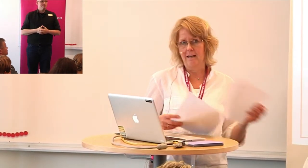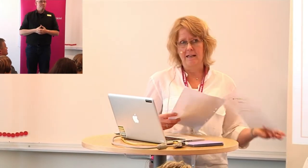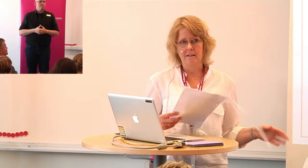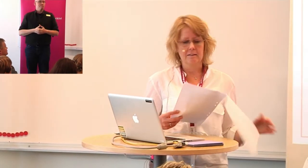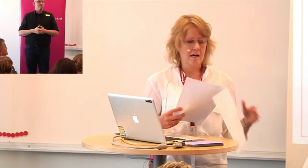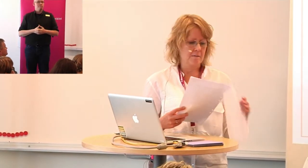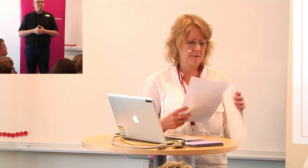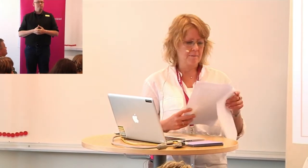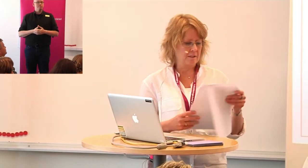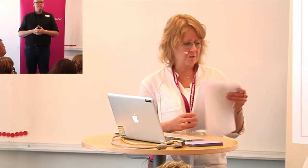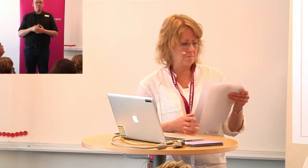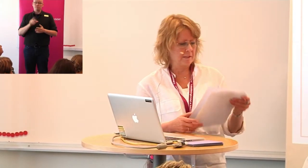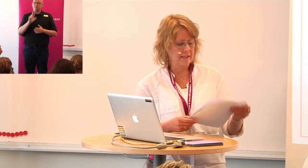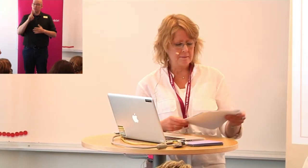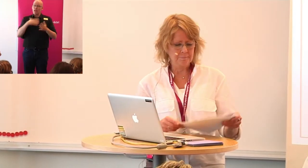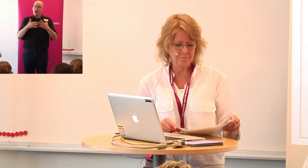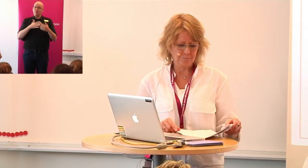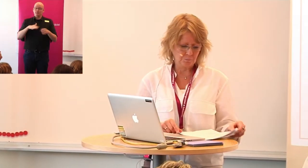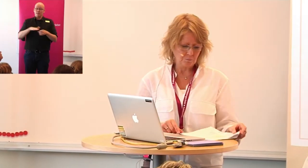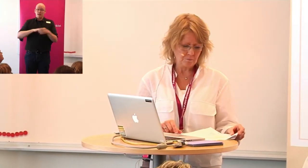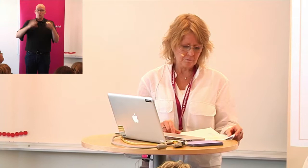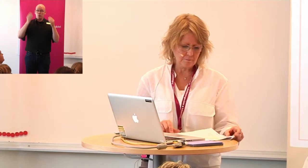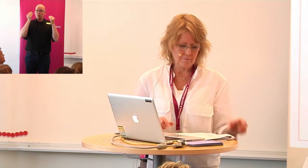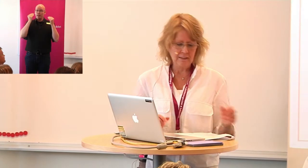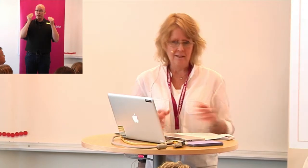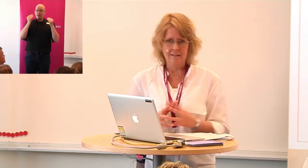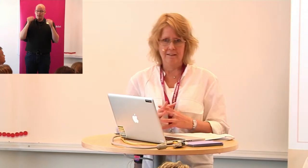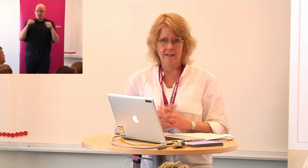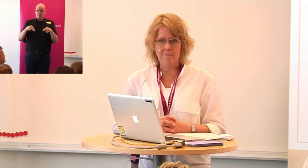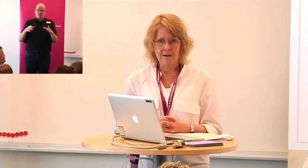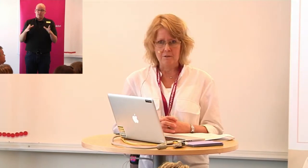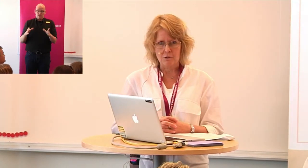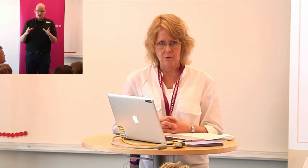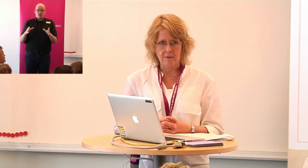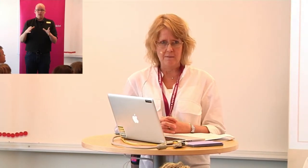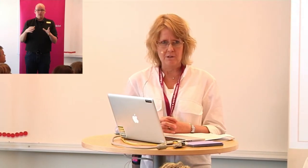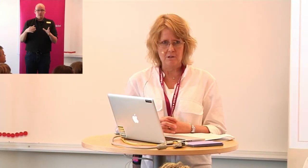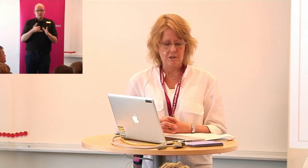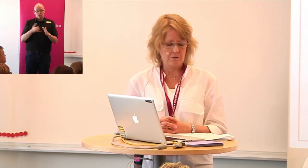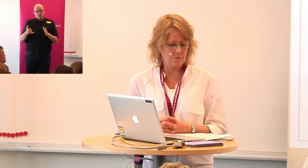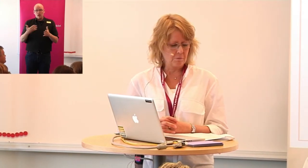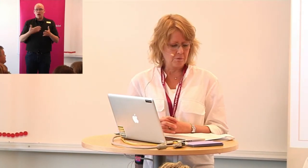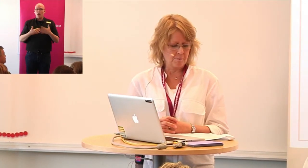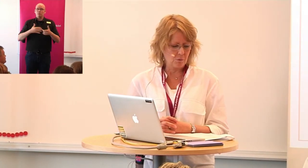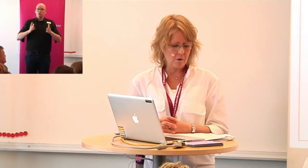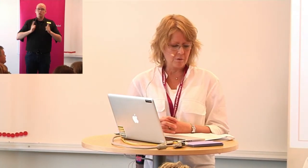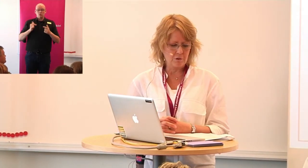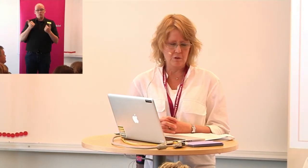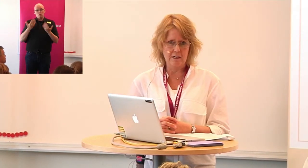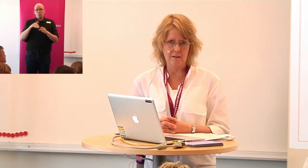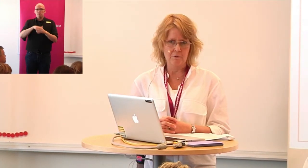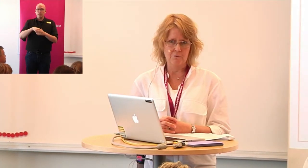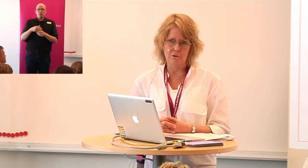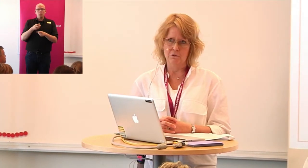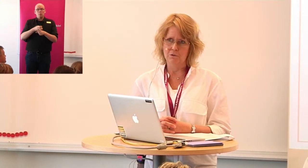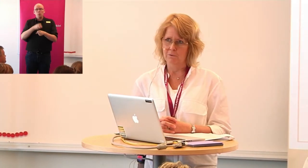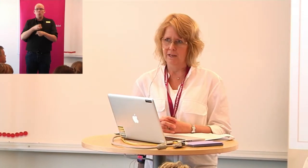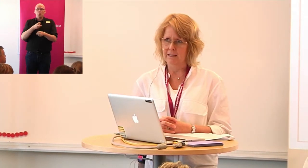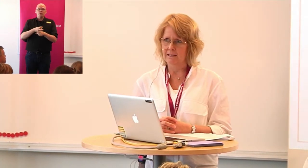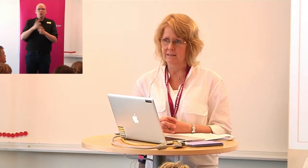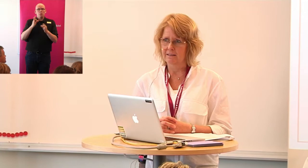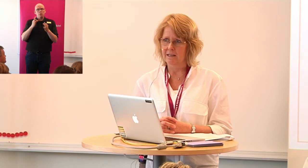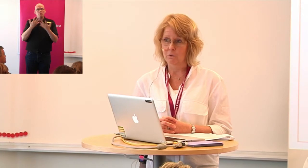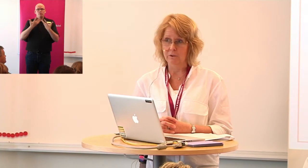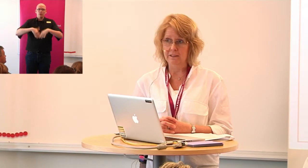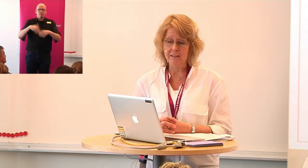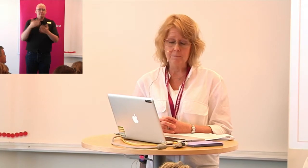Det är en arbetsmarknadsutbildning där man som arbetslös får prova på och studera på folkhögskola